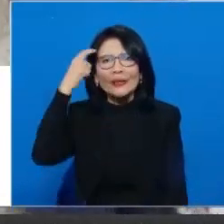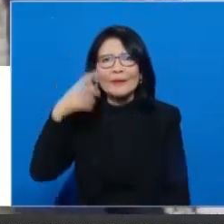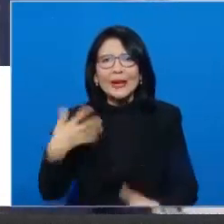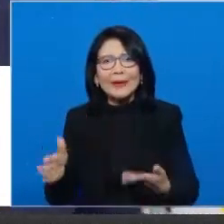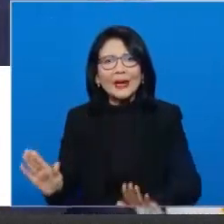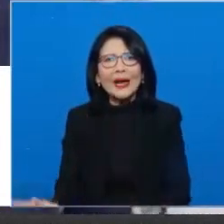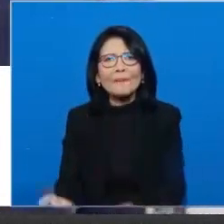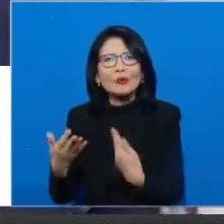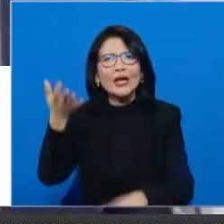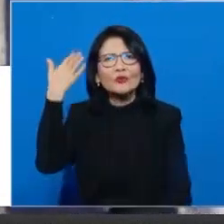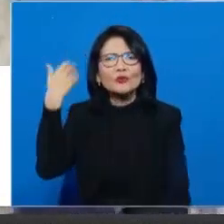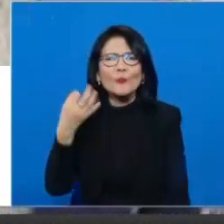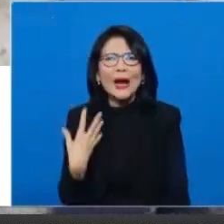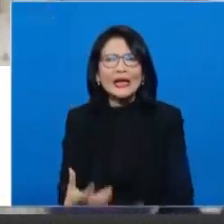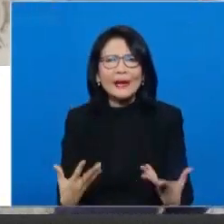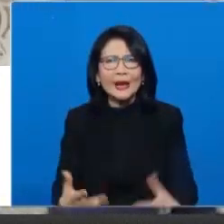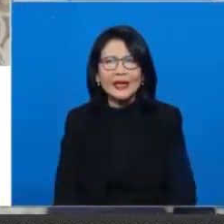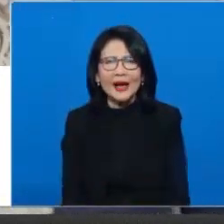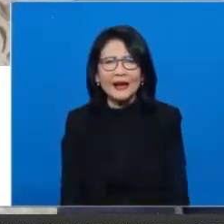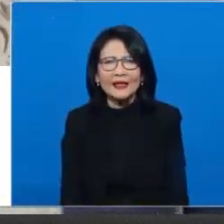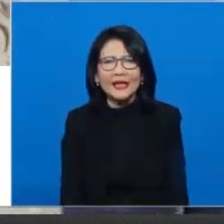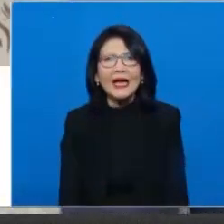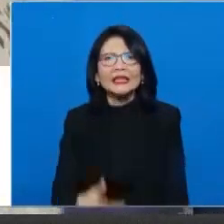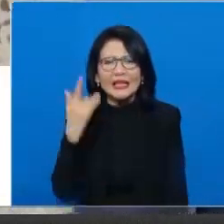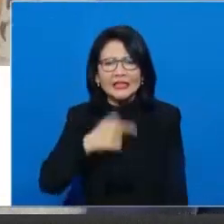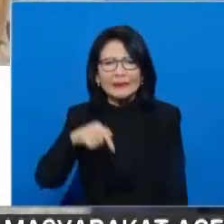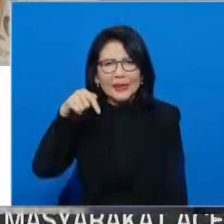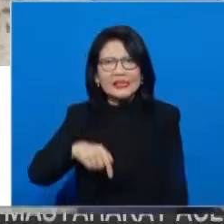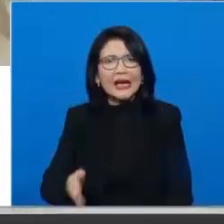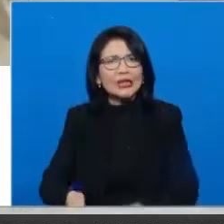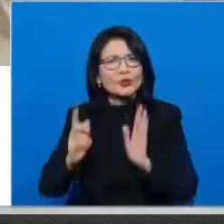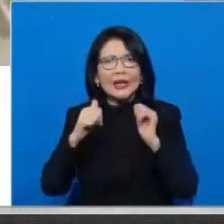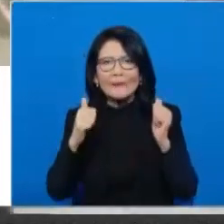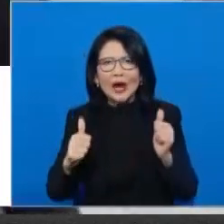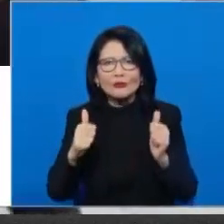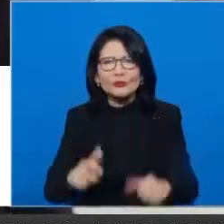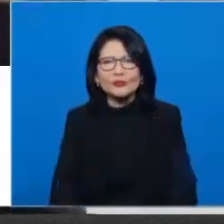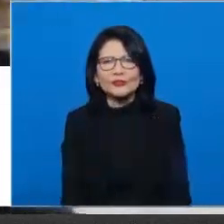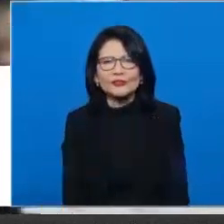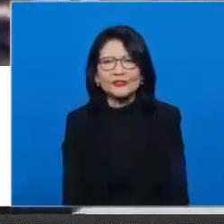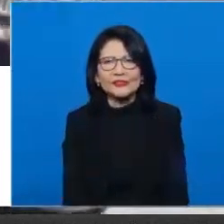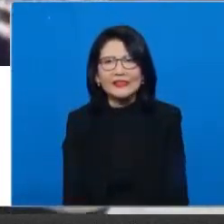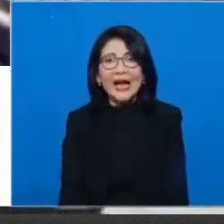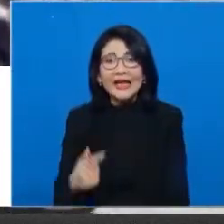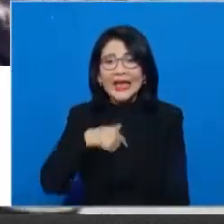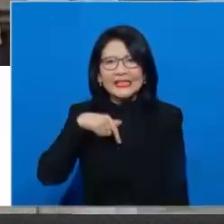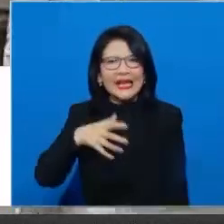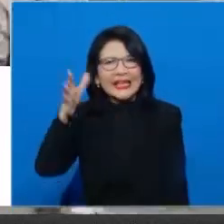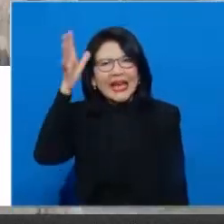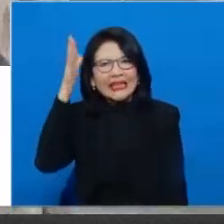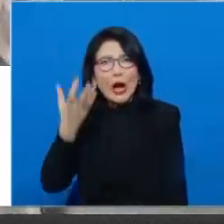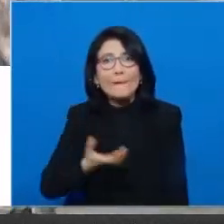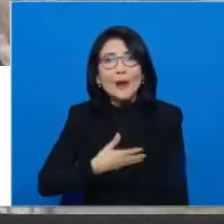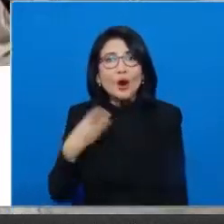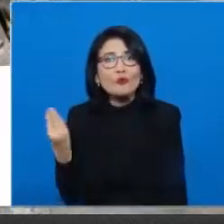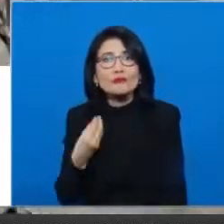dulu ya. Iya, pintunya dan masih berdiri sampai sekarang, luar biasa. Nah, bagi Anda yang saat ini belum tahu mau kemana